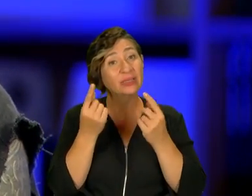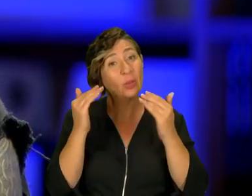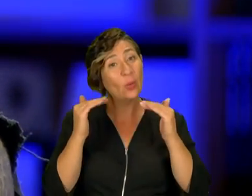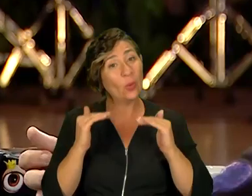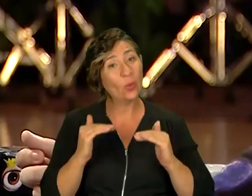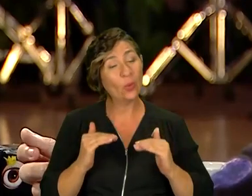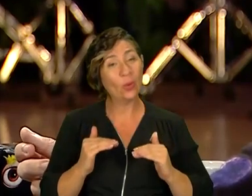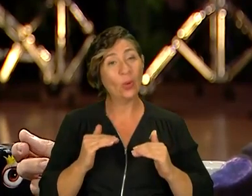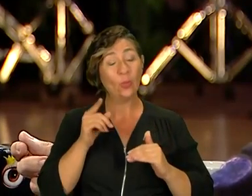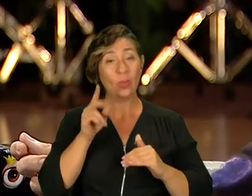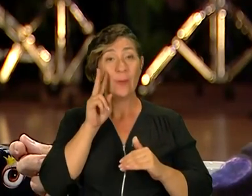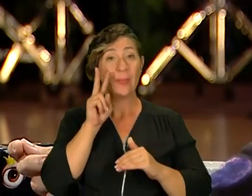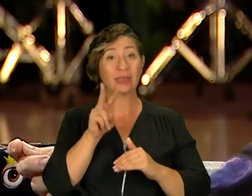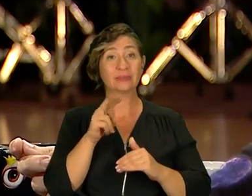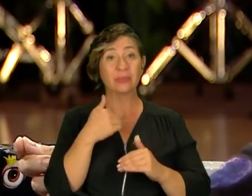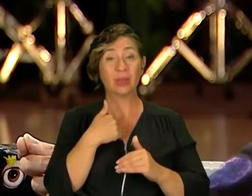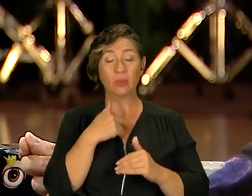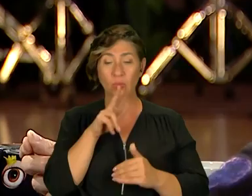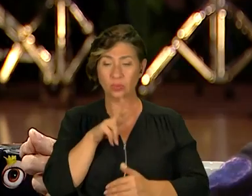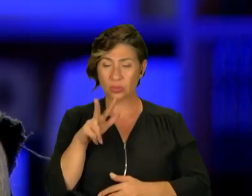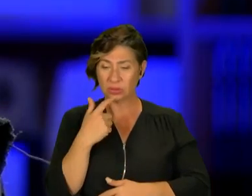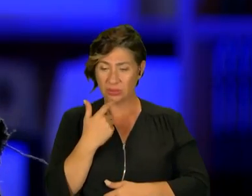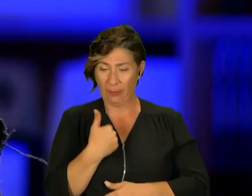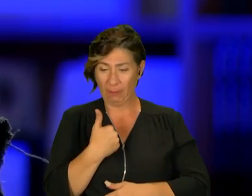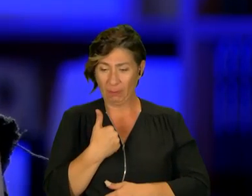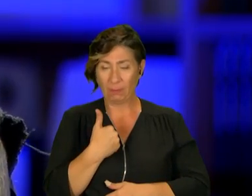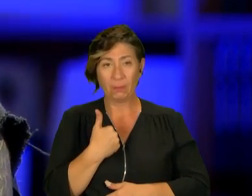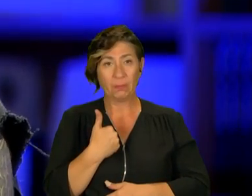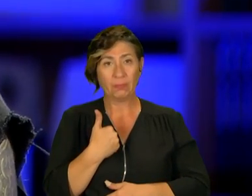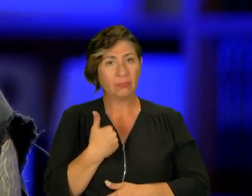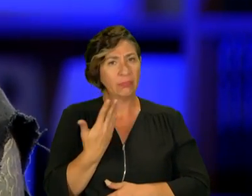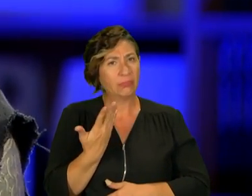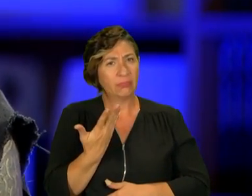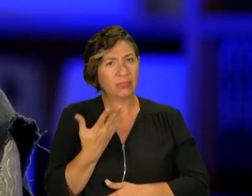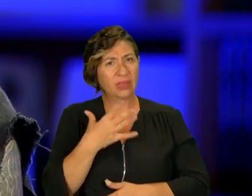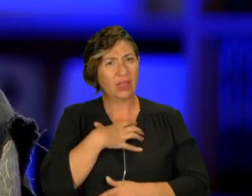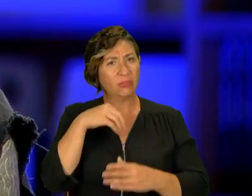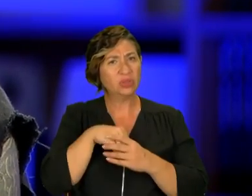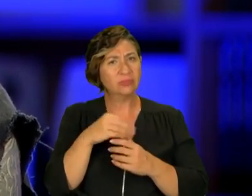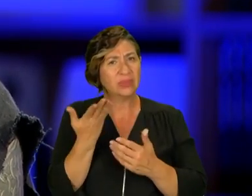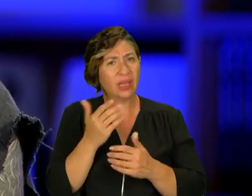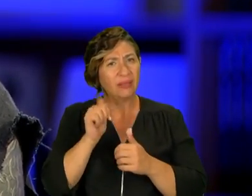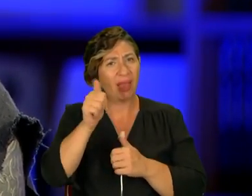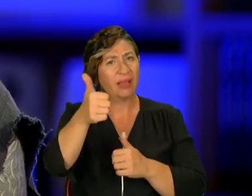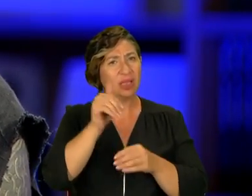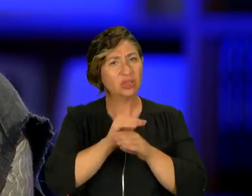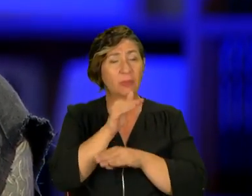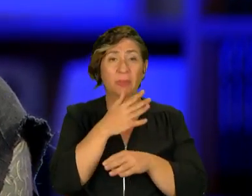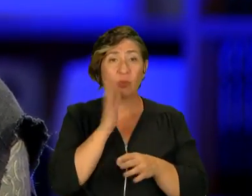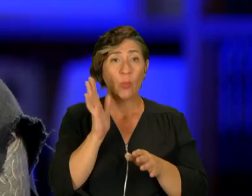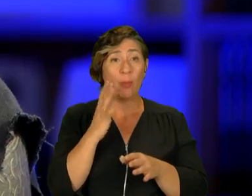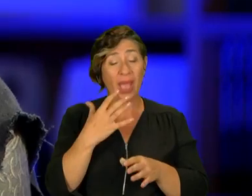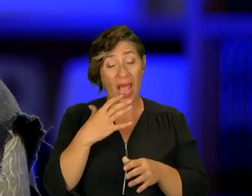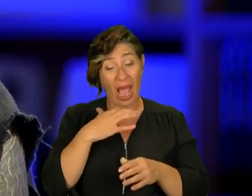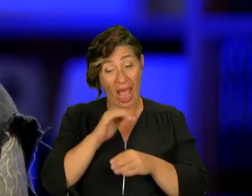Ya. Buna baktığımda dedim ki ben 33 yaşındayım. Ne kadar daha kendim için yaşayabilirim bilmiyorum. Ama